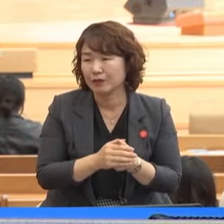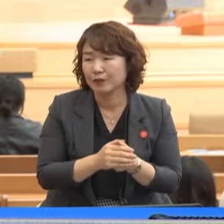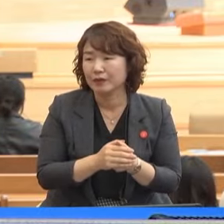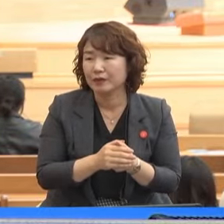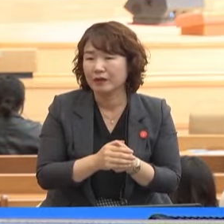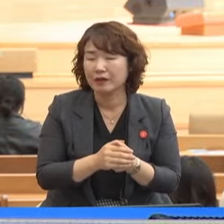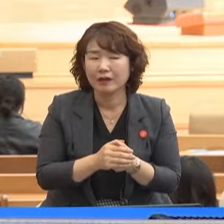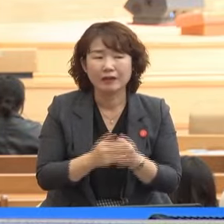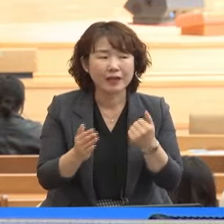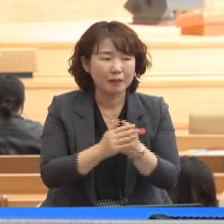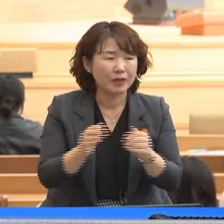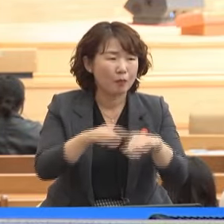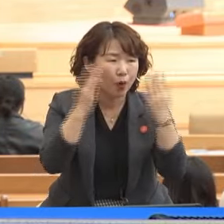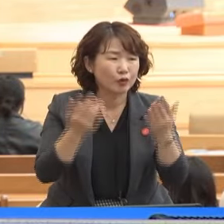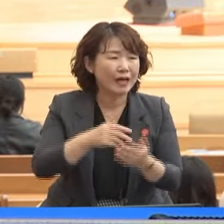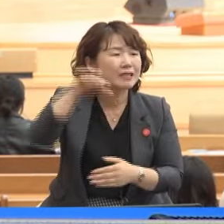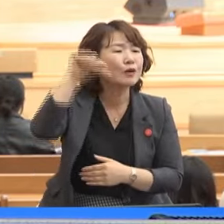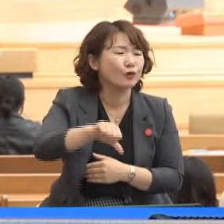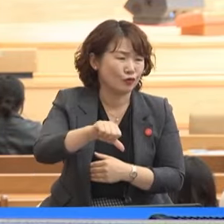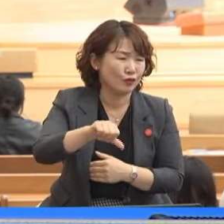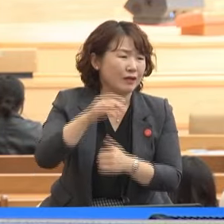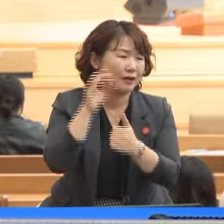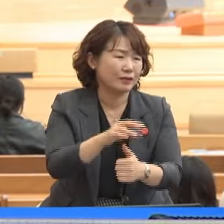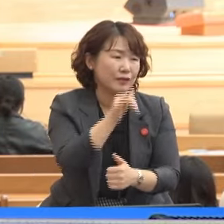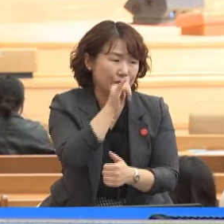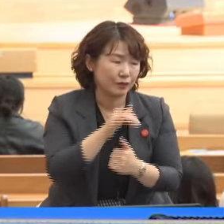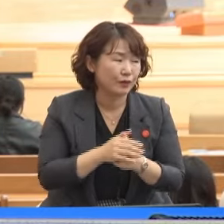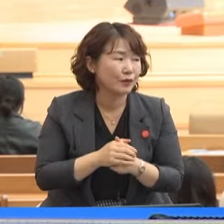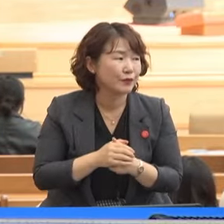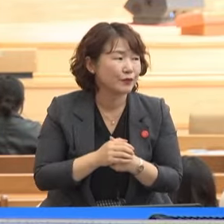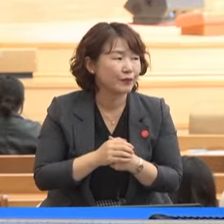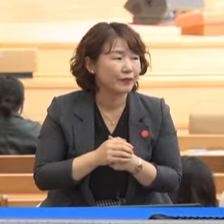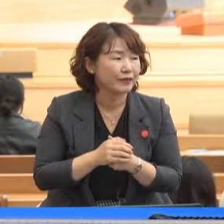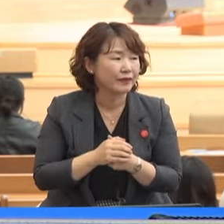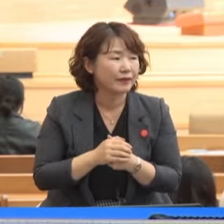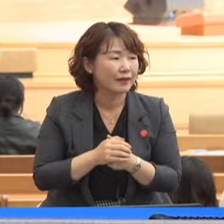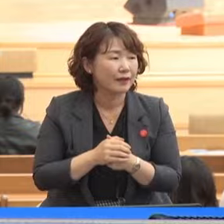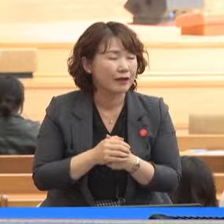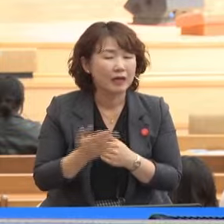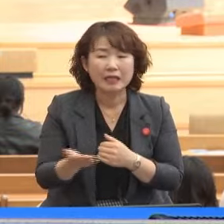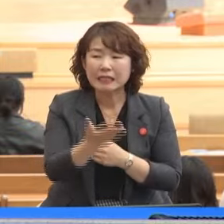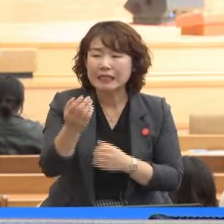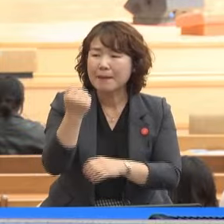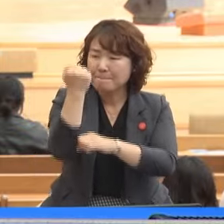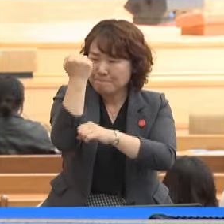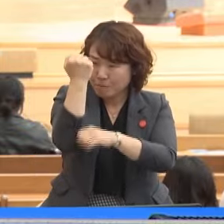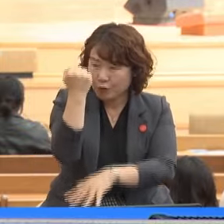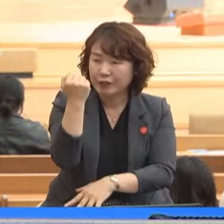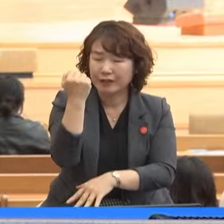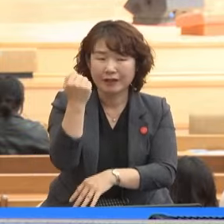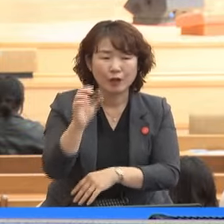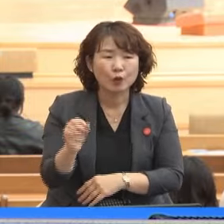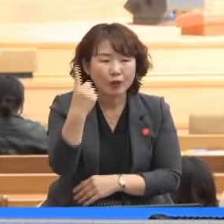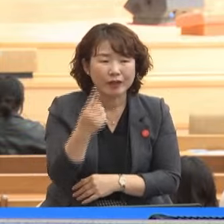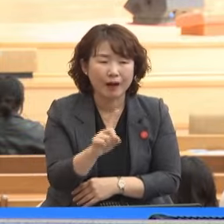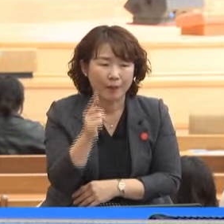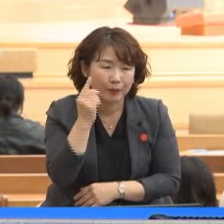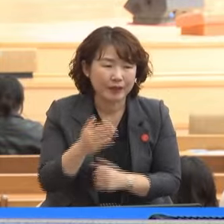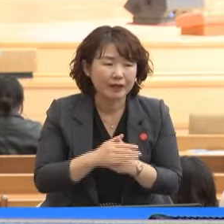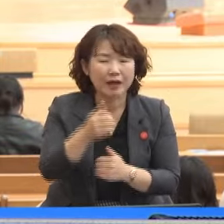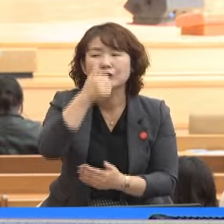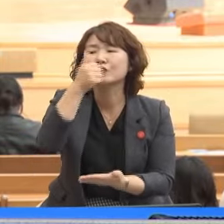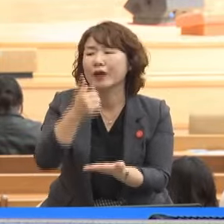모두가 저주 아래 놓여 있는 거죠. 여러분, 그 뿌리가 뭐예요? 죄죠.